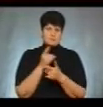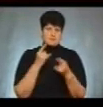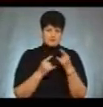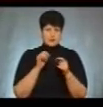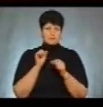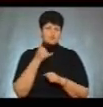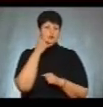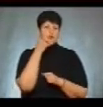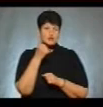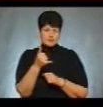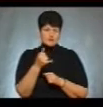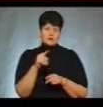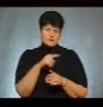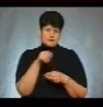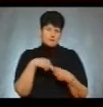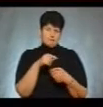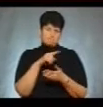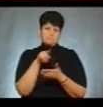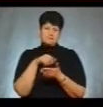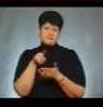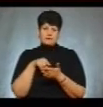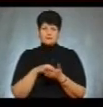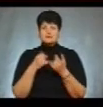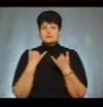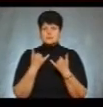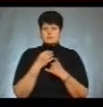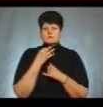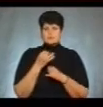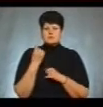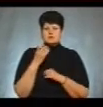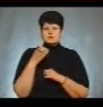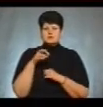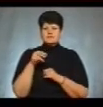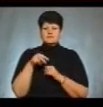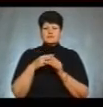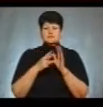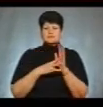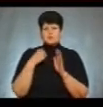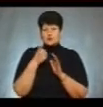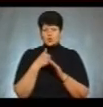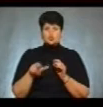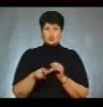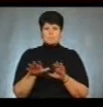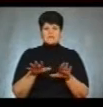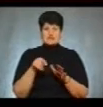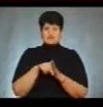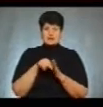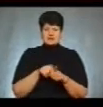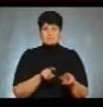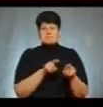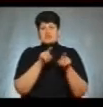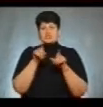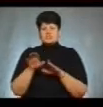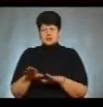можете телефонувати до нас та ставити свої запитання. Наразі нагадаю, що з 1 січня 2018 року дороги місцевого значення перейшли на